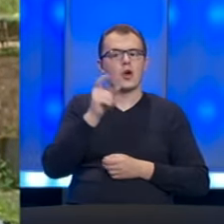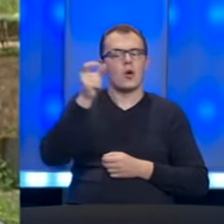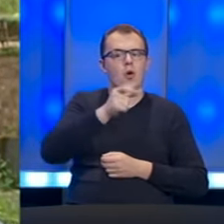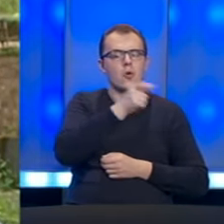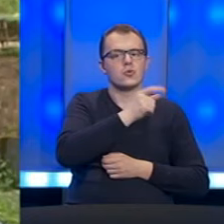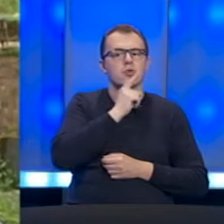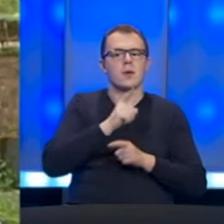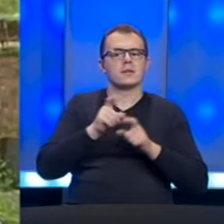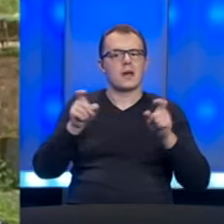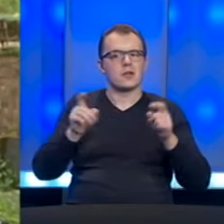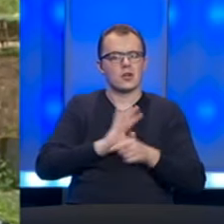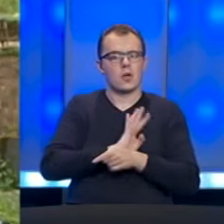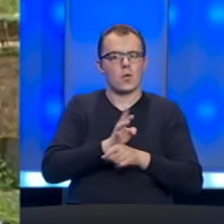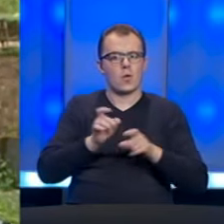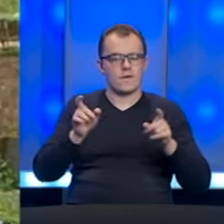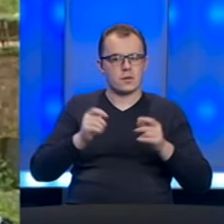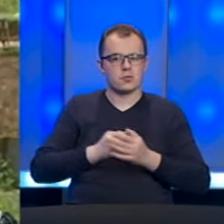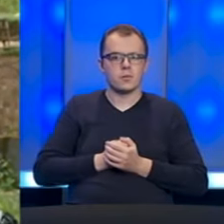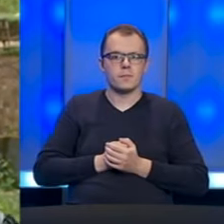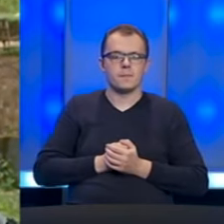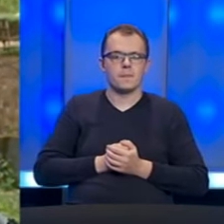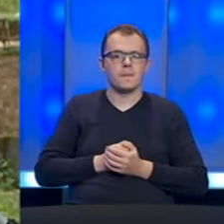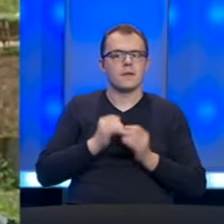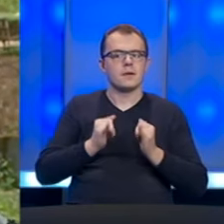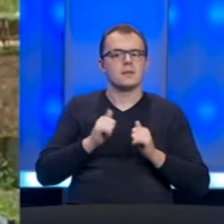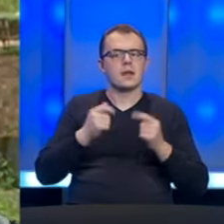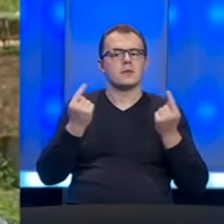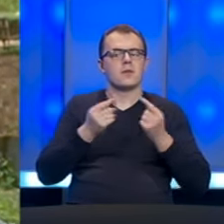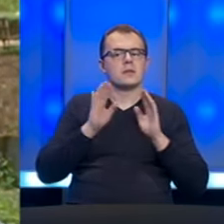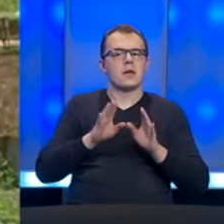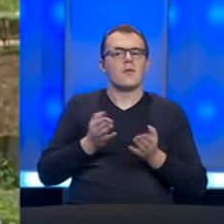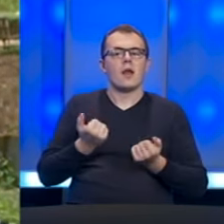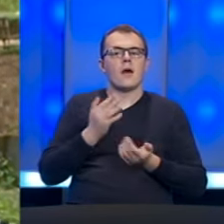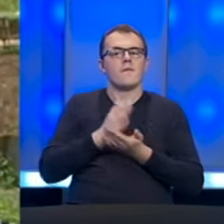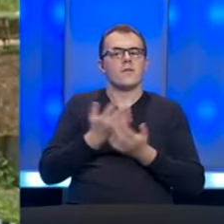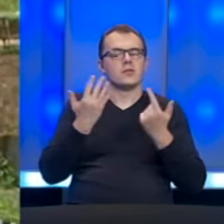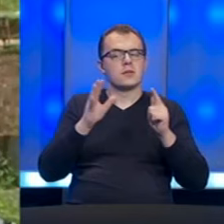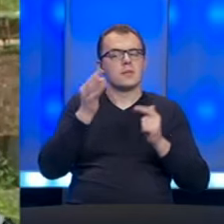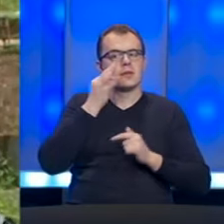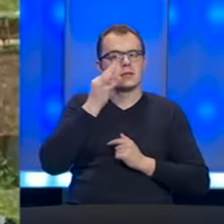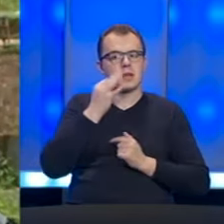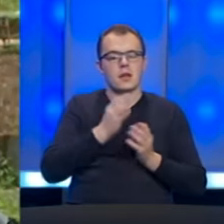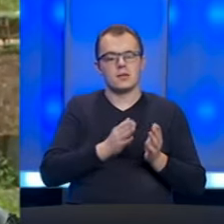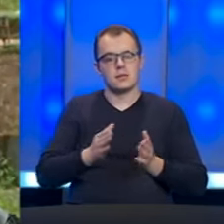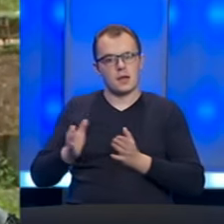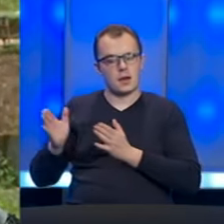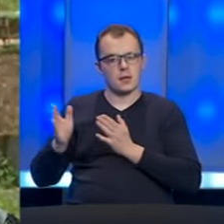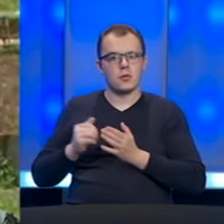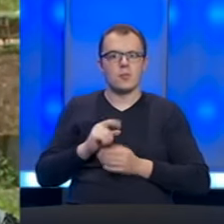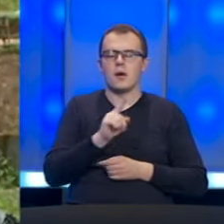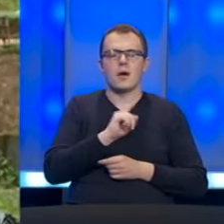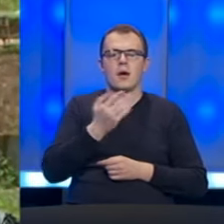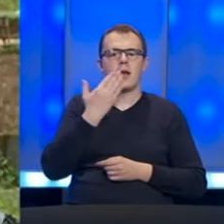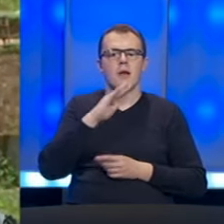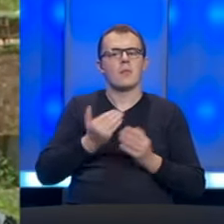osoba zaraženih COVID-19. Sada je situacija takva da već 17 dana za redom